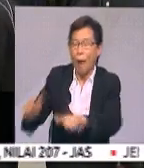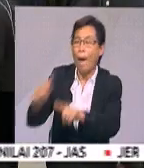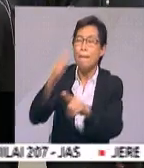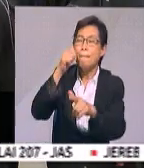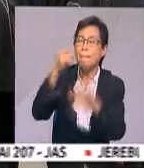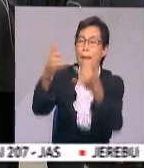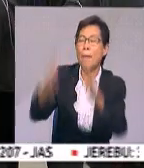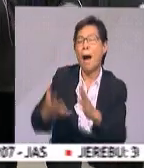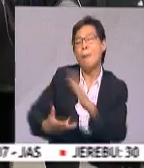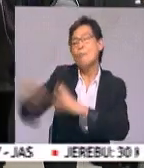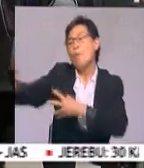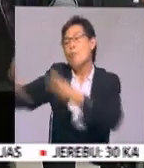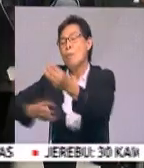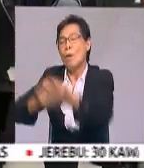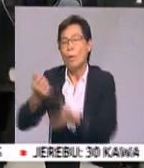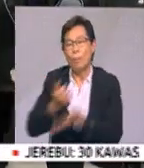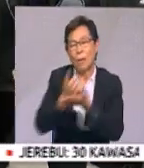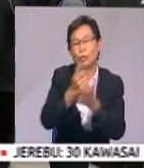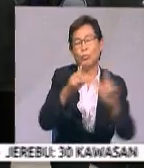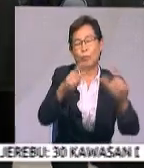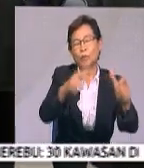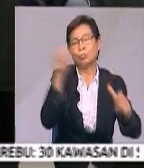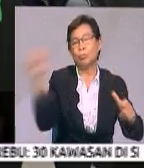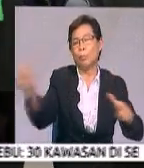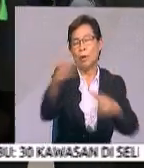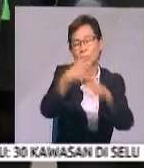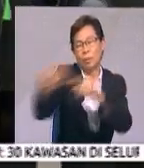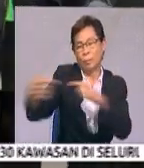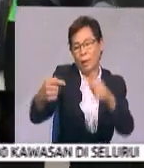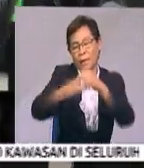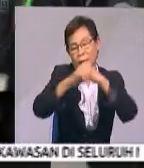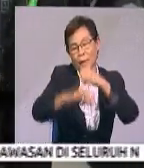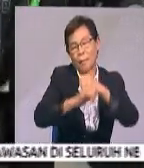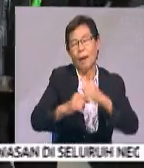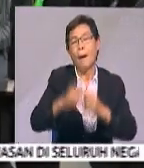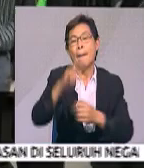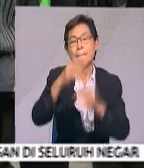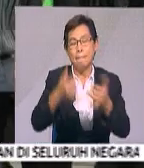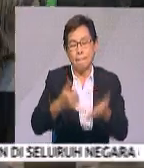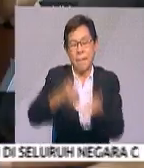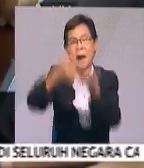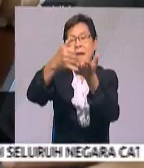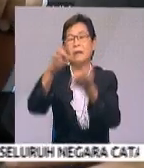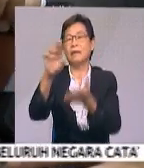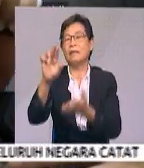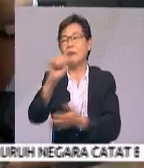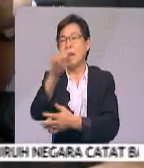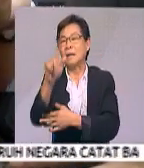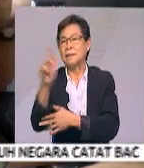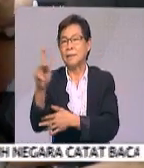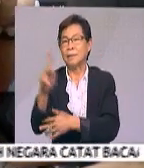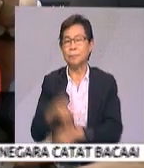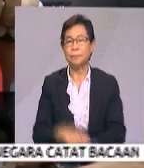pulang bagi membantu pasukan masing-masing dalam saingan kempen Piala Razak.